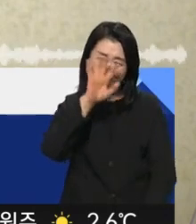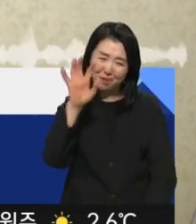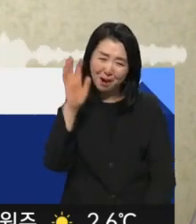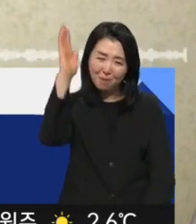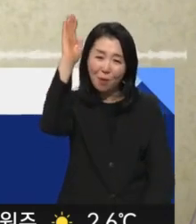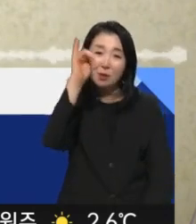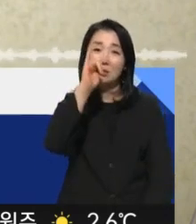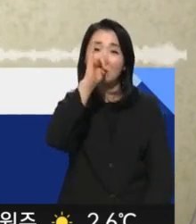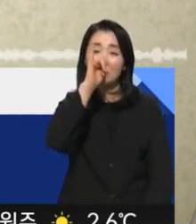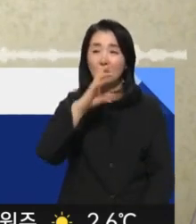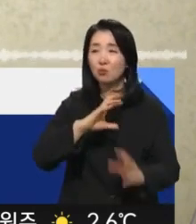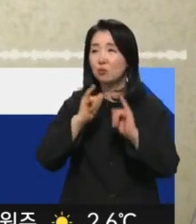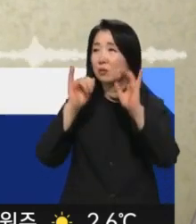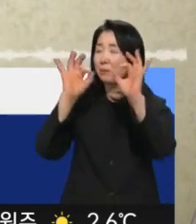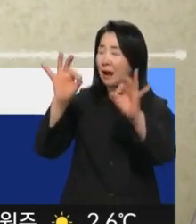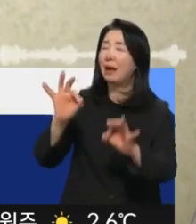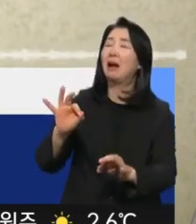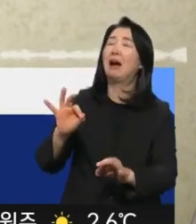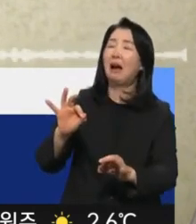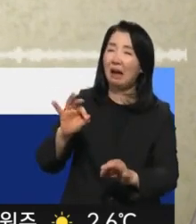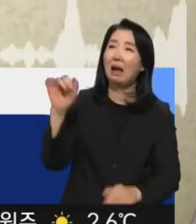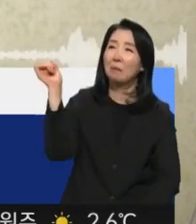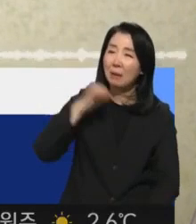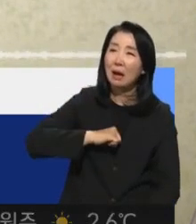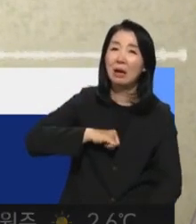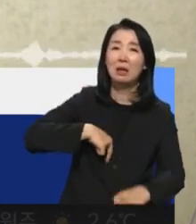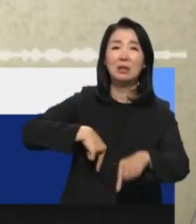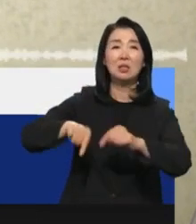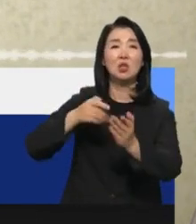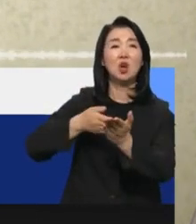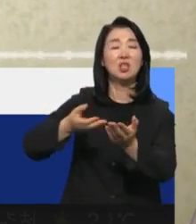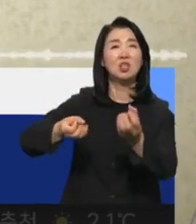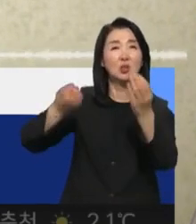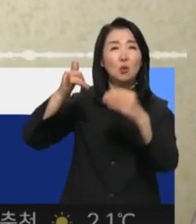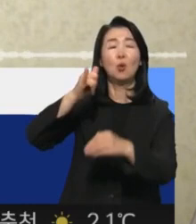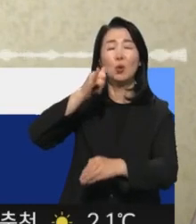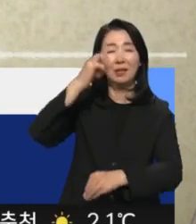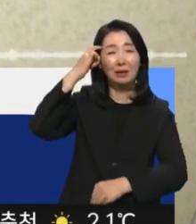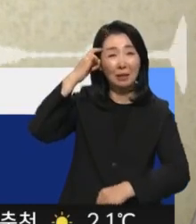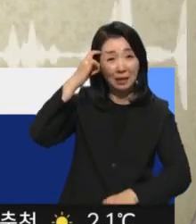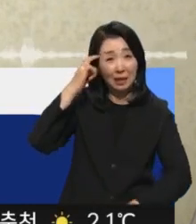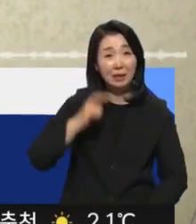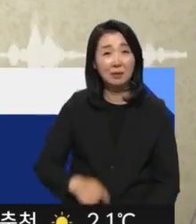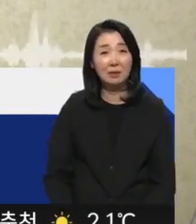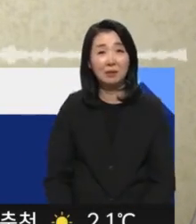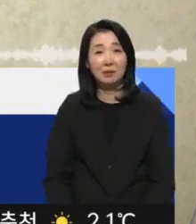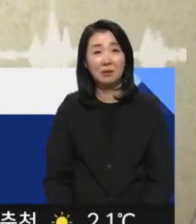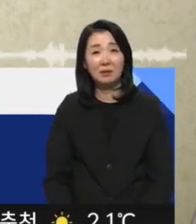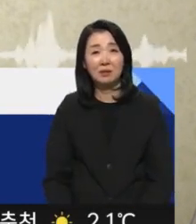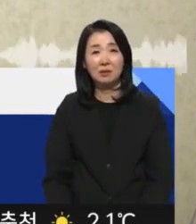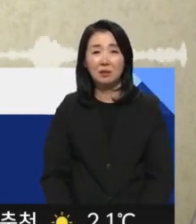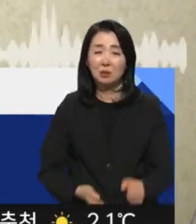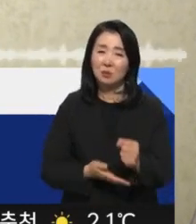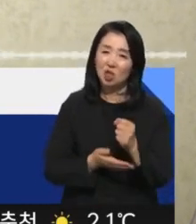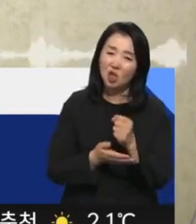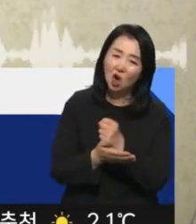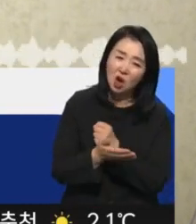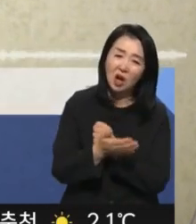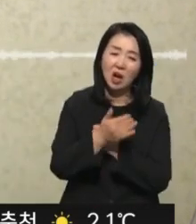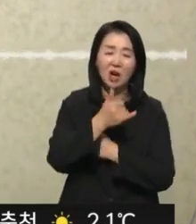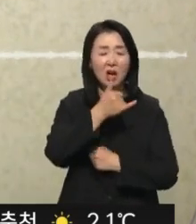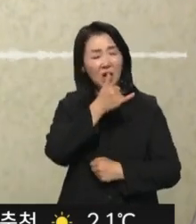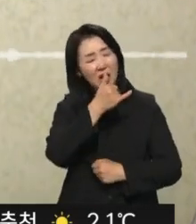국민들은 이것 역시 정치쇼다라고 생각할 가능성이 상당히 높죠. 그렇게 크게 영향을 주기는 힘들